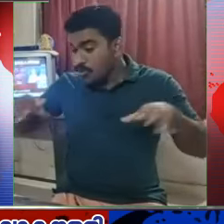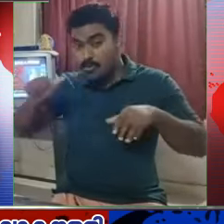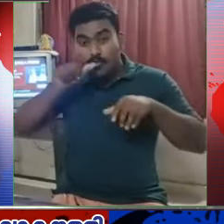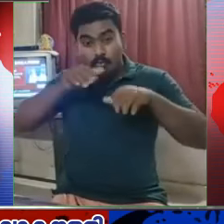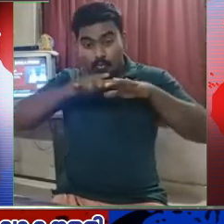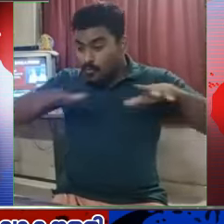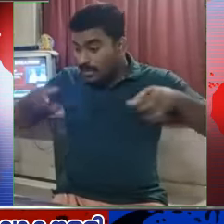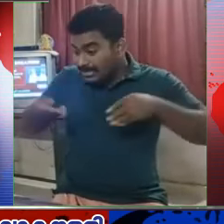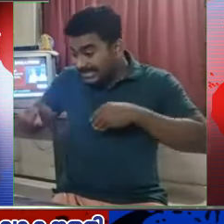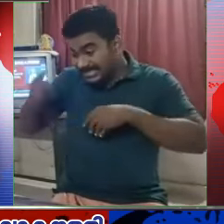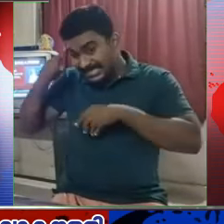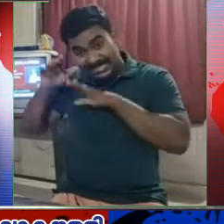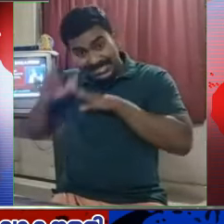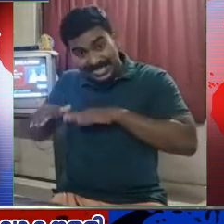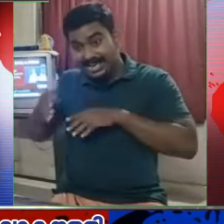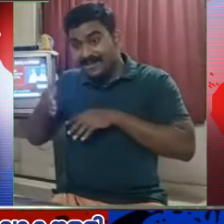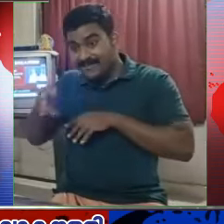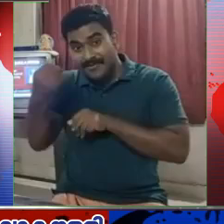ലോക്ക്ഡൗണിനെ തുടർന്ന്